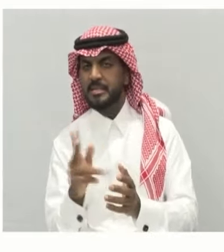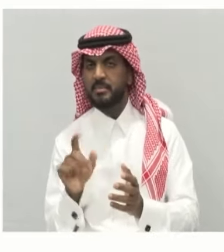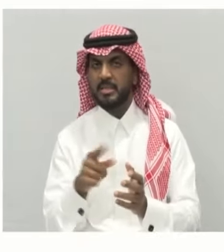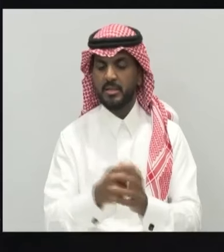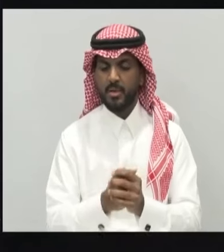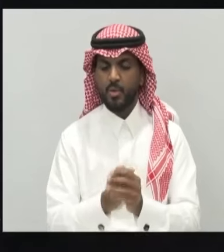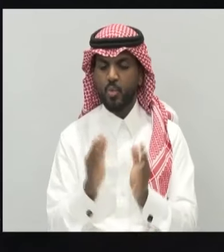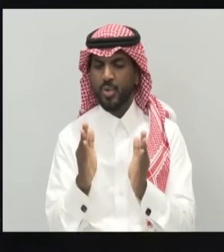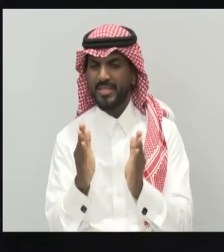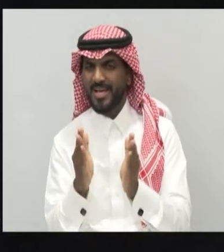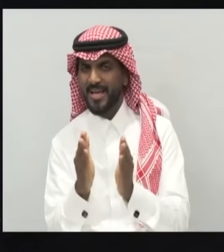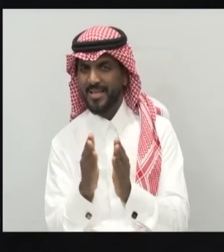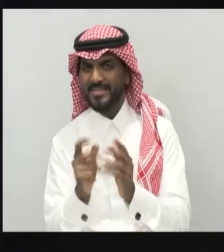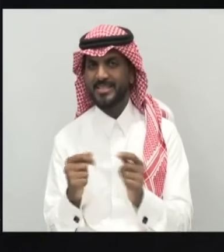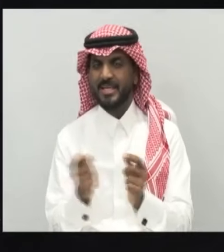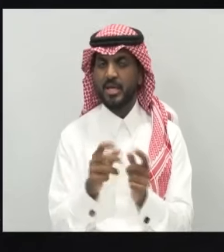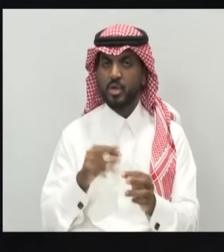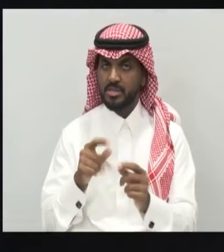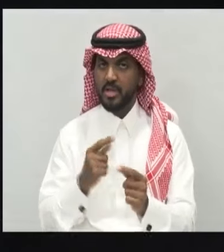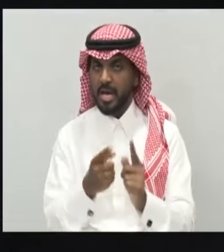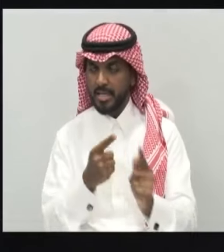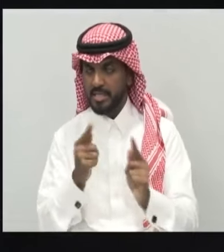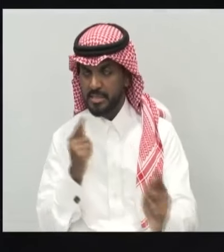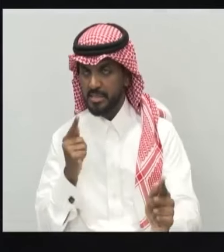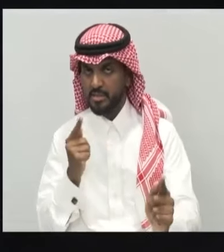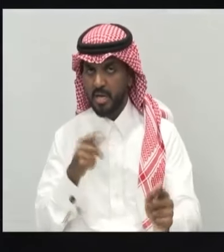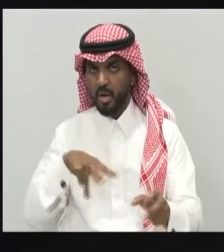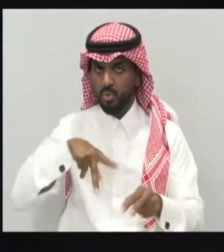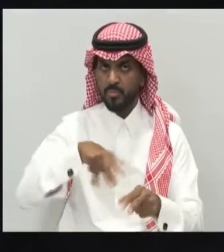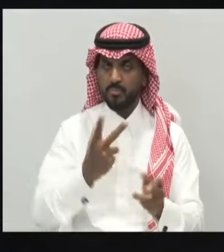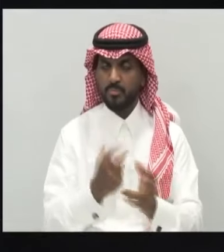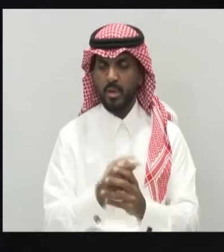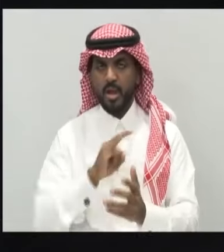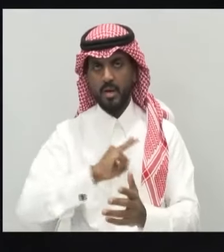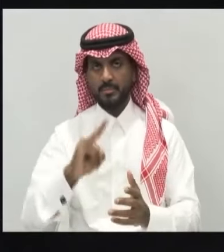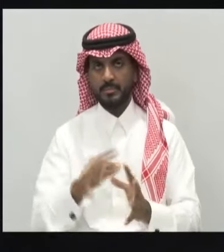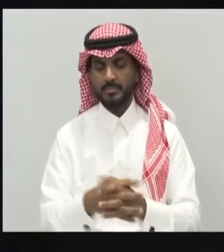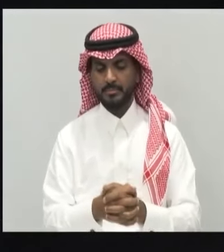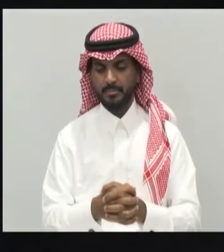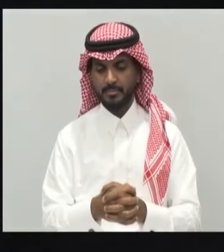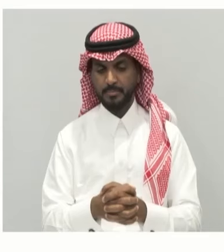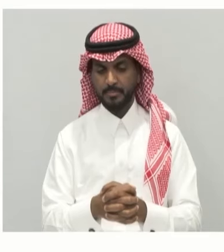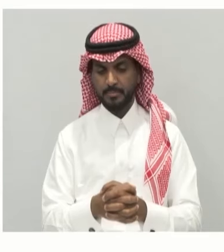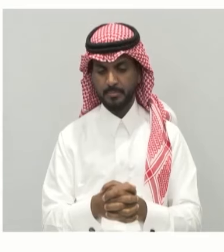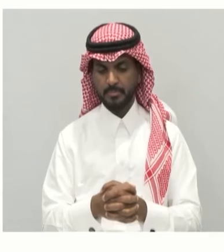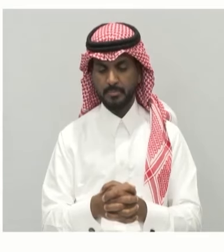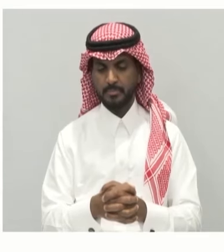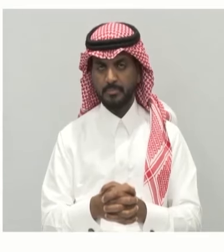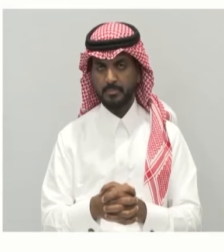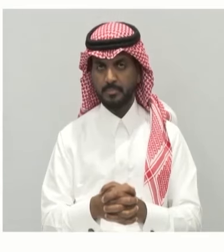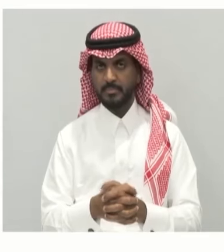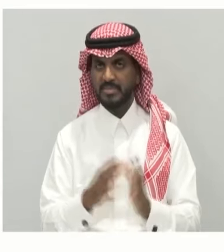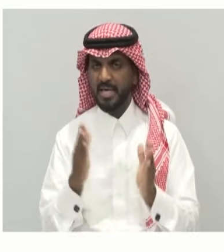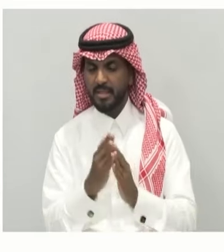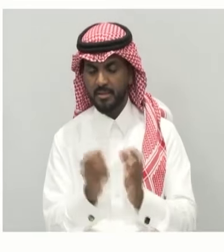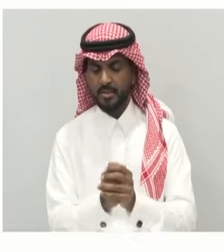جدا هل اقيس فيها مسافات مثل مسافه التي اقطعها وانا اركض لا اذا يا ابطال هي صغيره